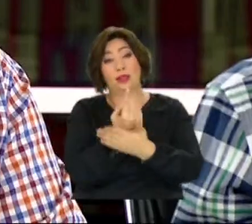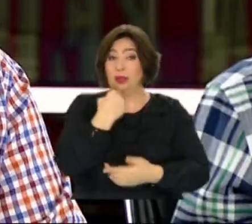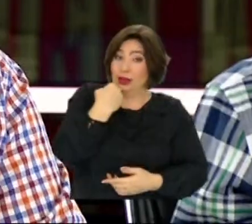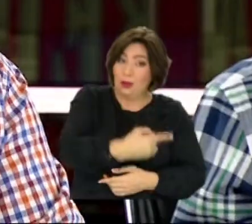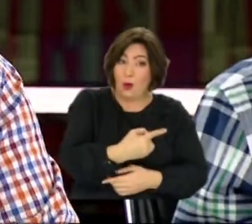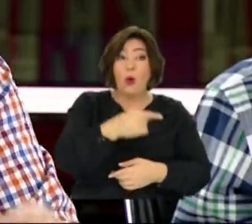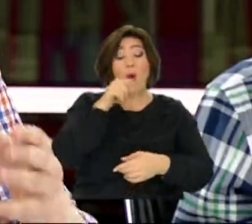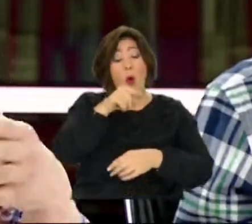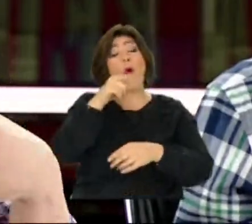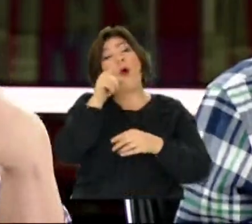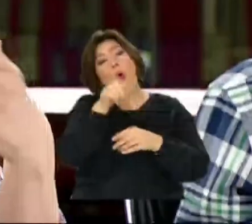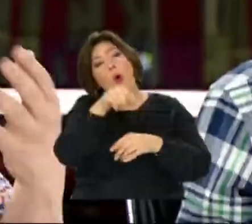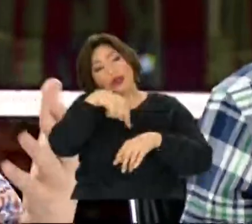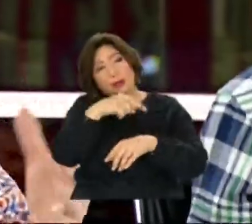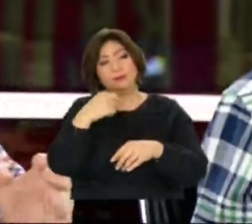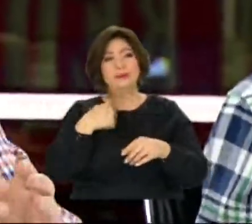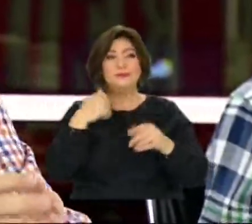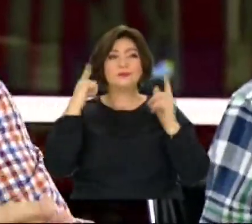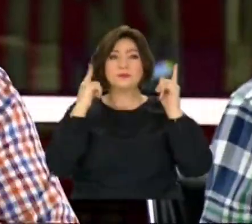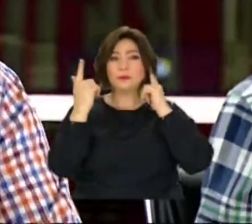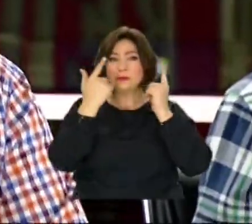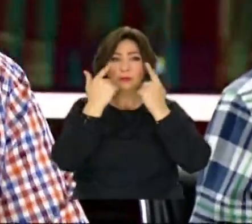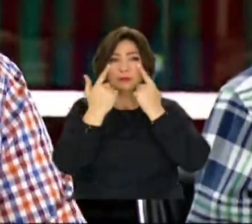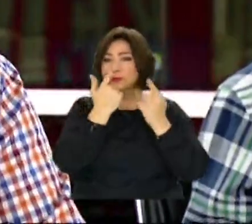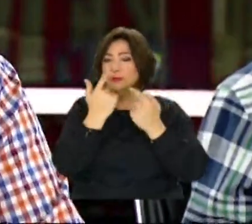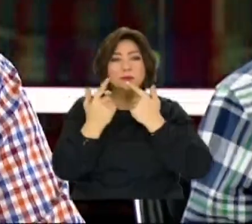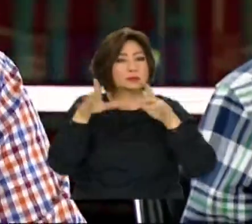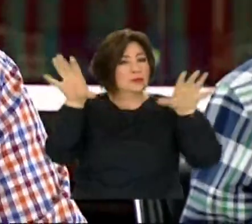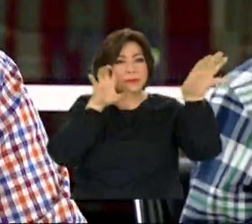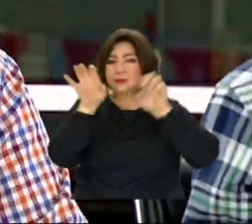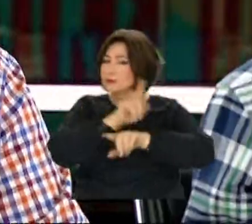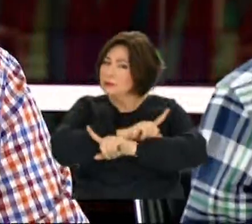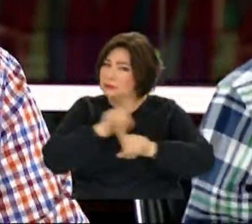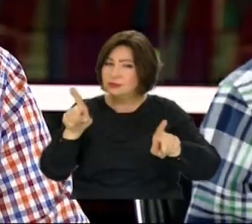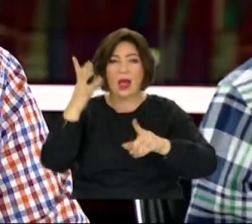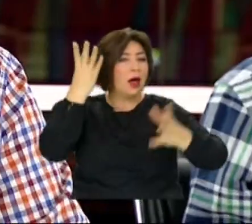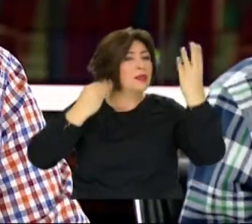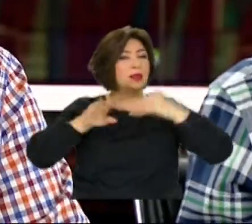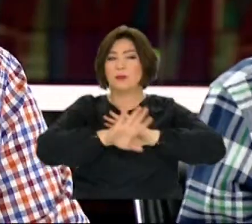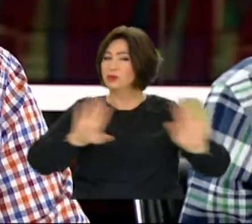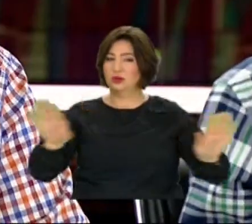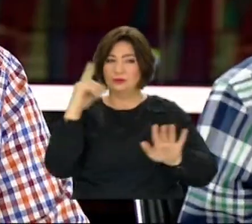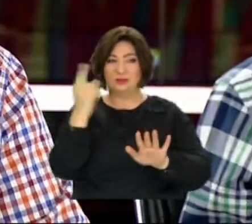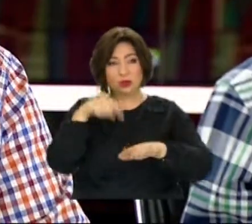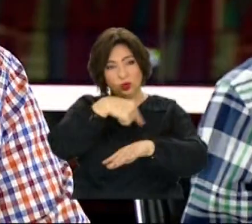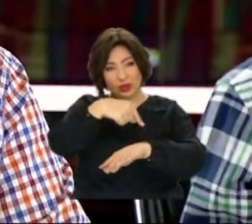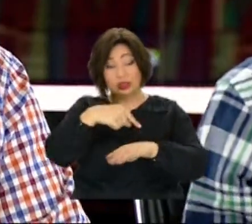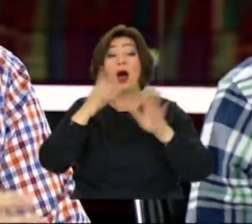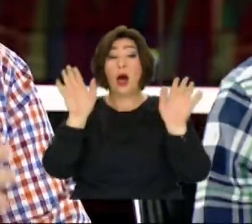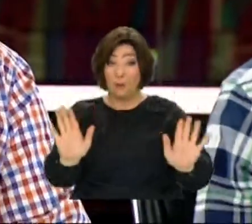bir yerde insan için bizim duyu organlarıyla algılayamayacağımız bir süreç kişinin ölmesiyle başlıyor. Ama